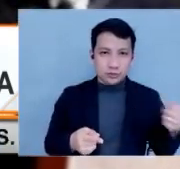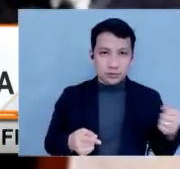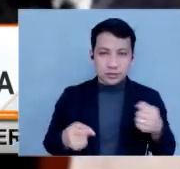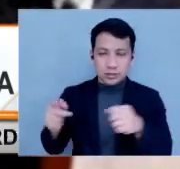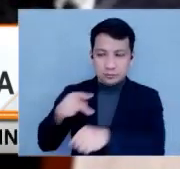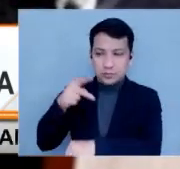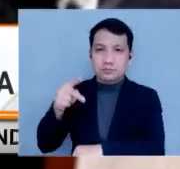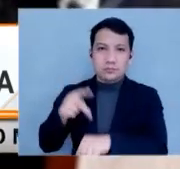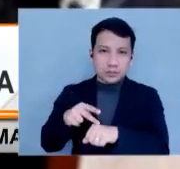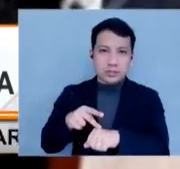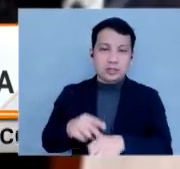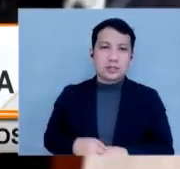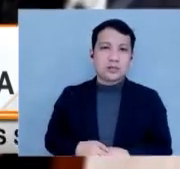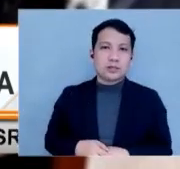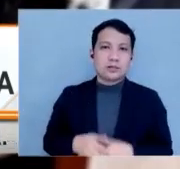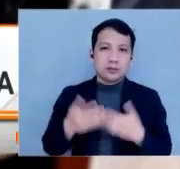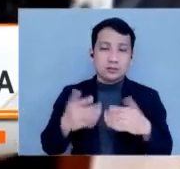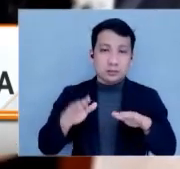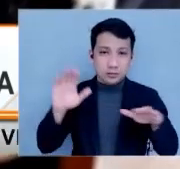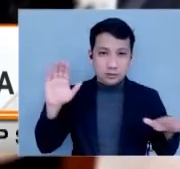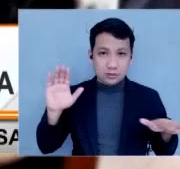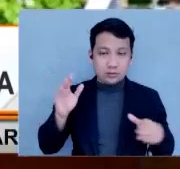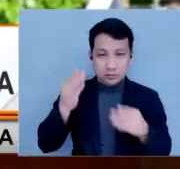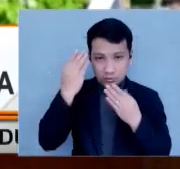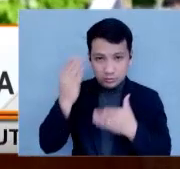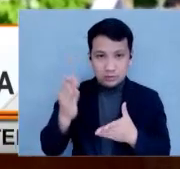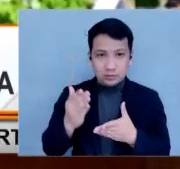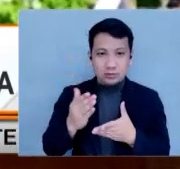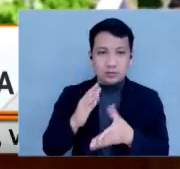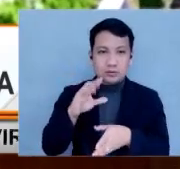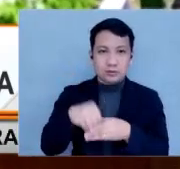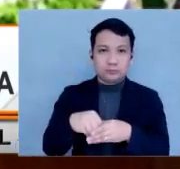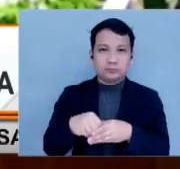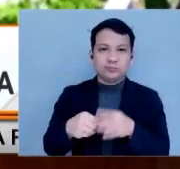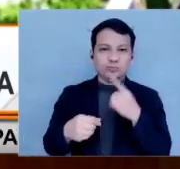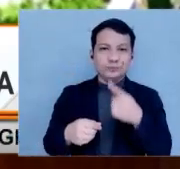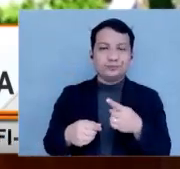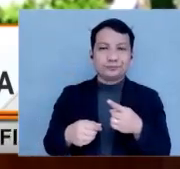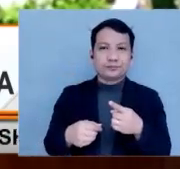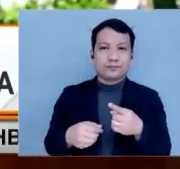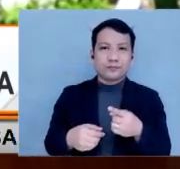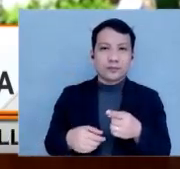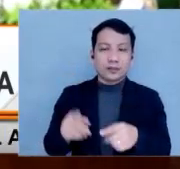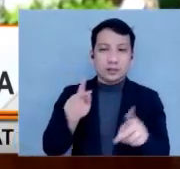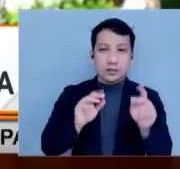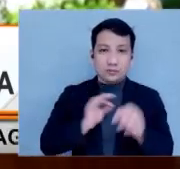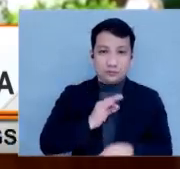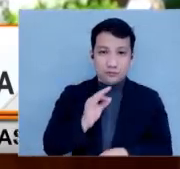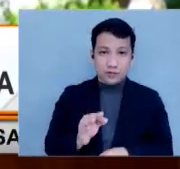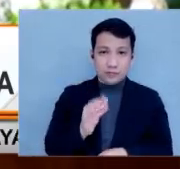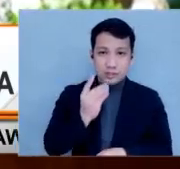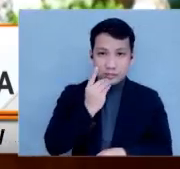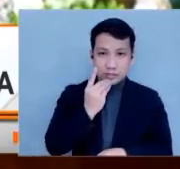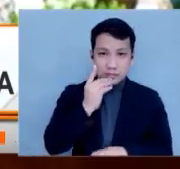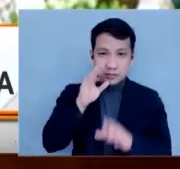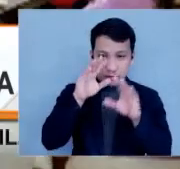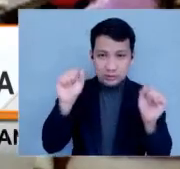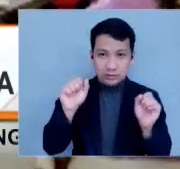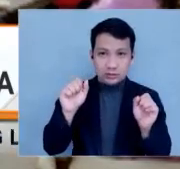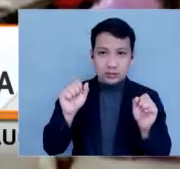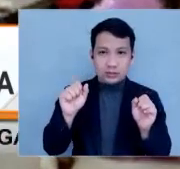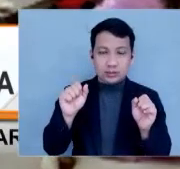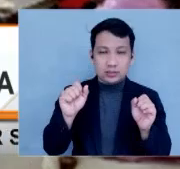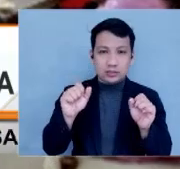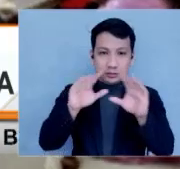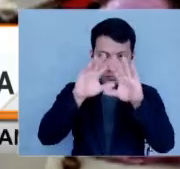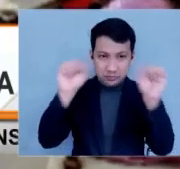mismong oath-taking, dumalo rin sina PBBM at First Lady Liza sa pa-formal dinner ni President Prabowo sa Presidential Palace.